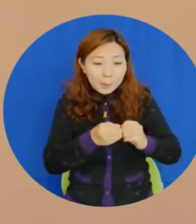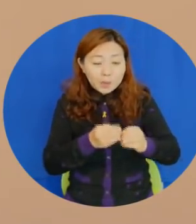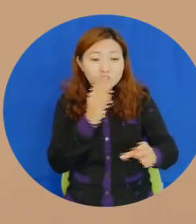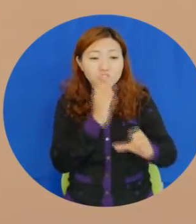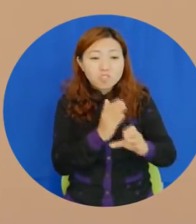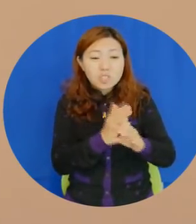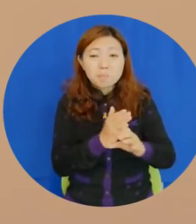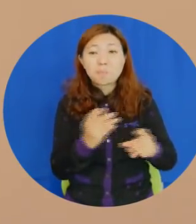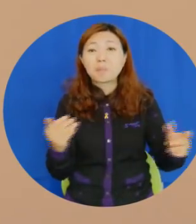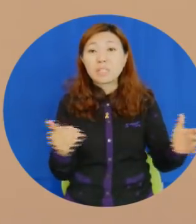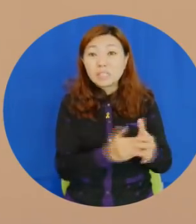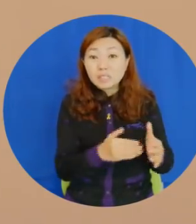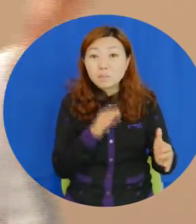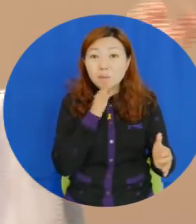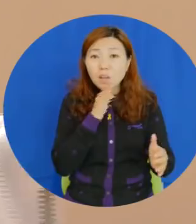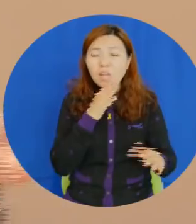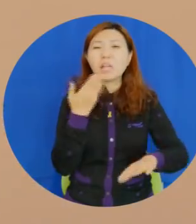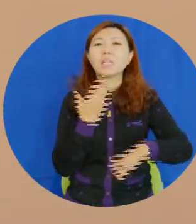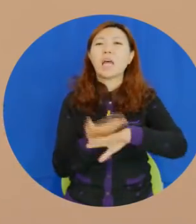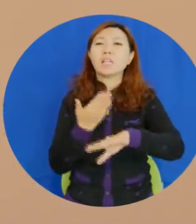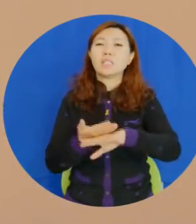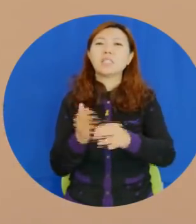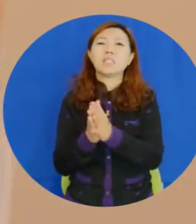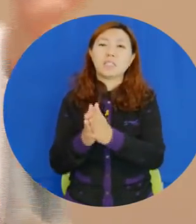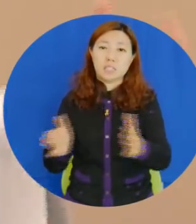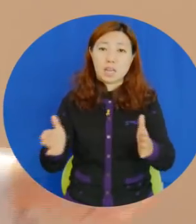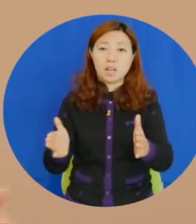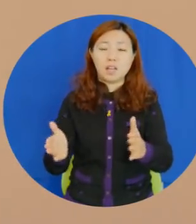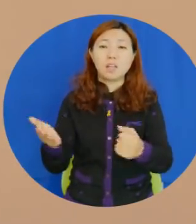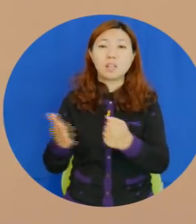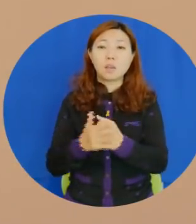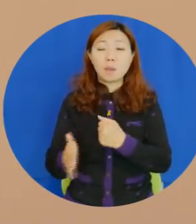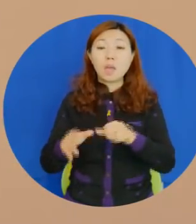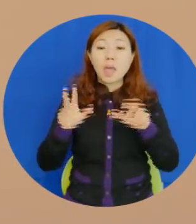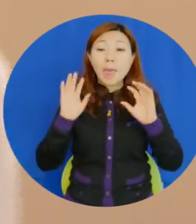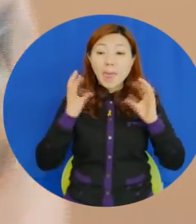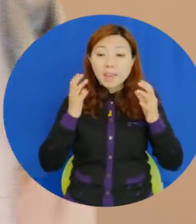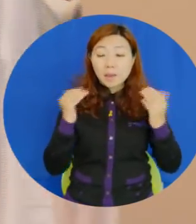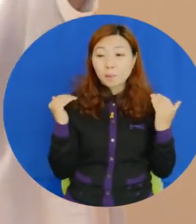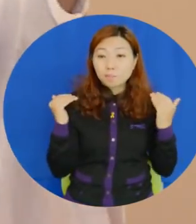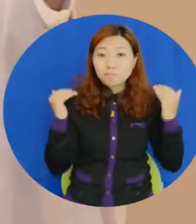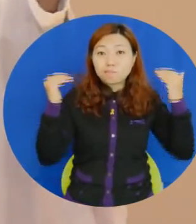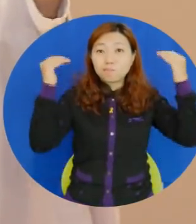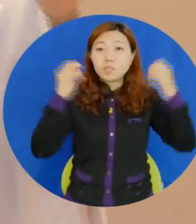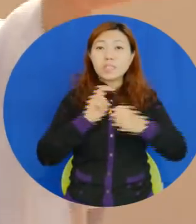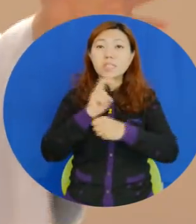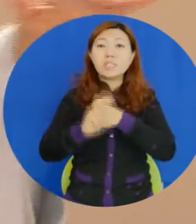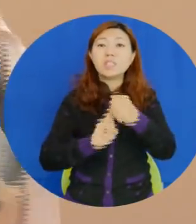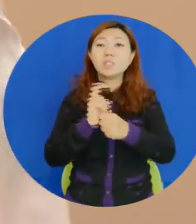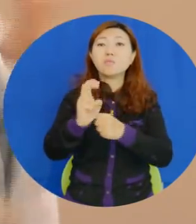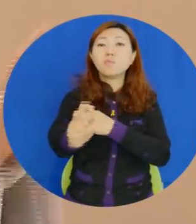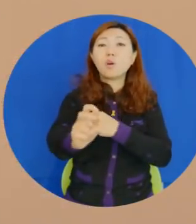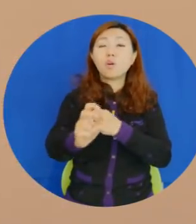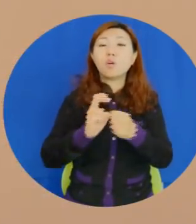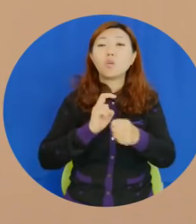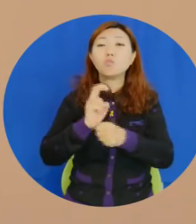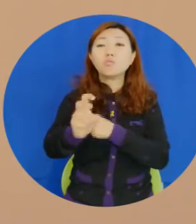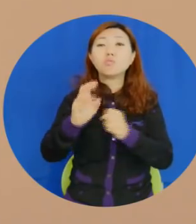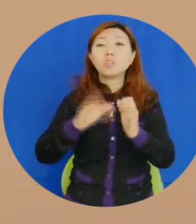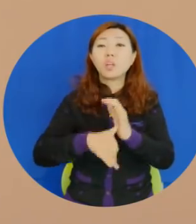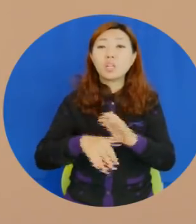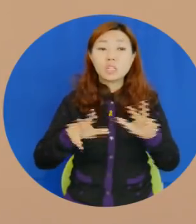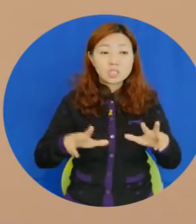제조업 시대가 갔잖아. 다른 시대로 가요. 지금 앞으로 그 아이가 커서 30대가 될 앞으로